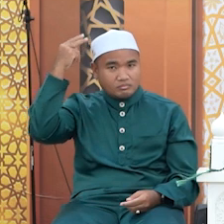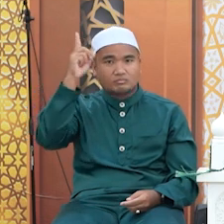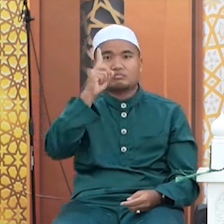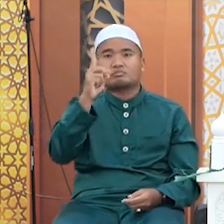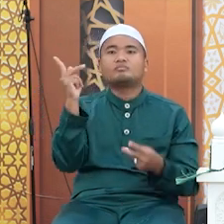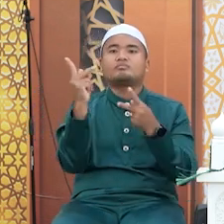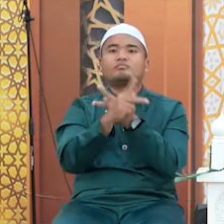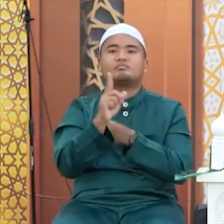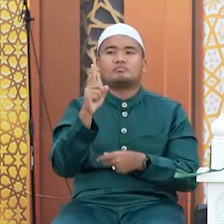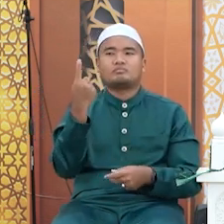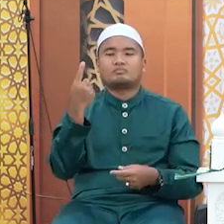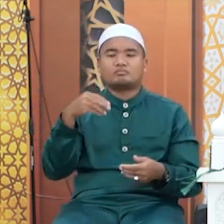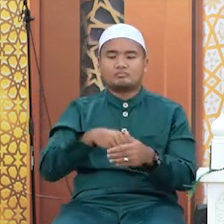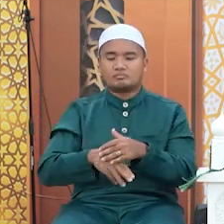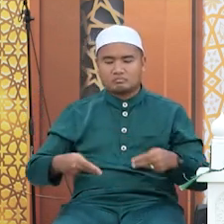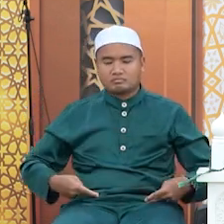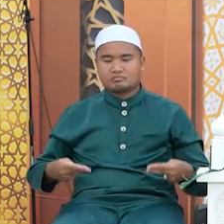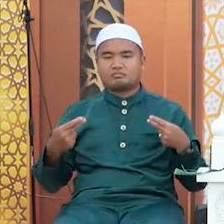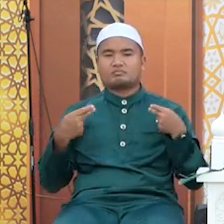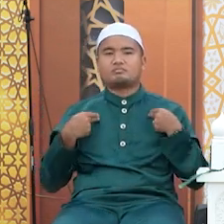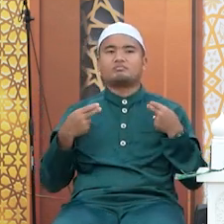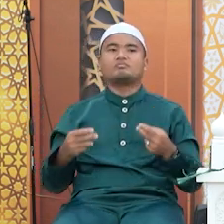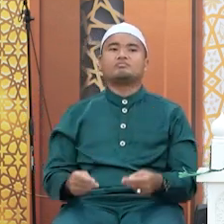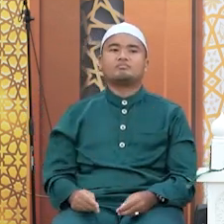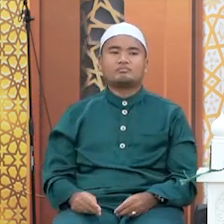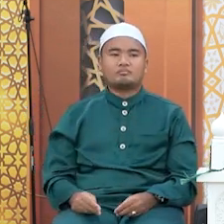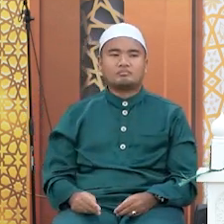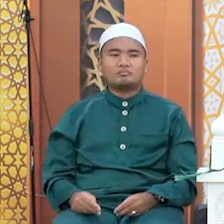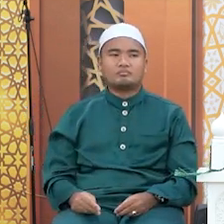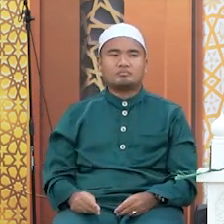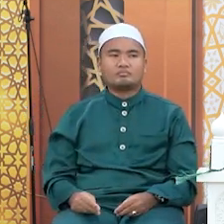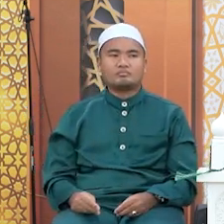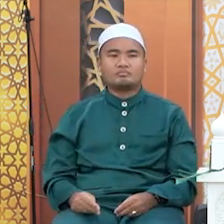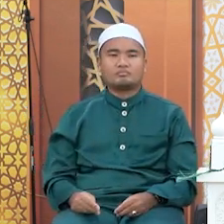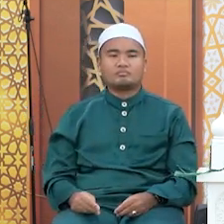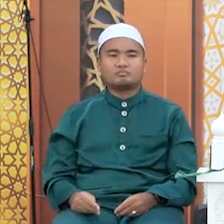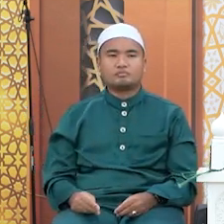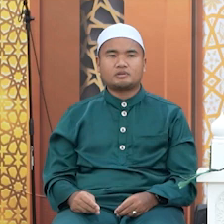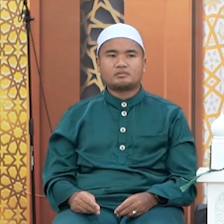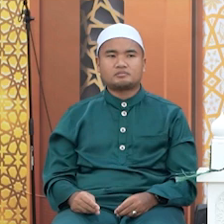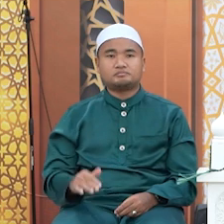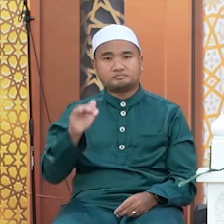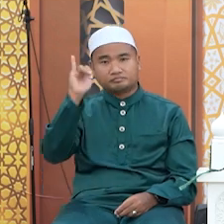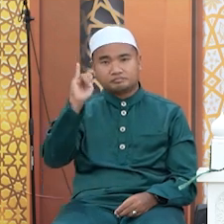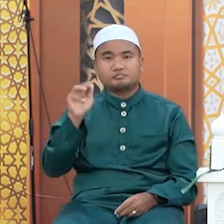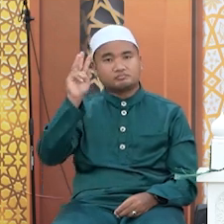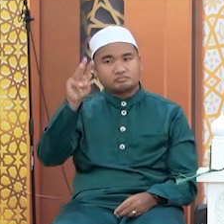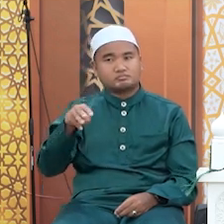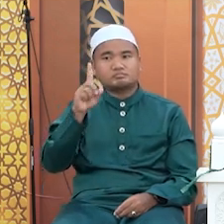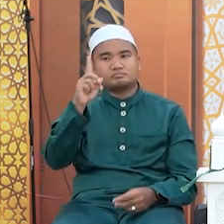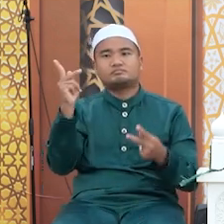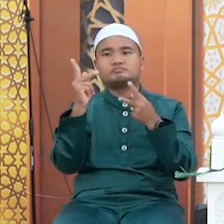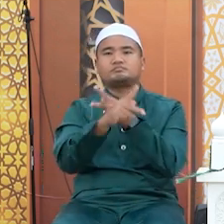Tak apalah kita ada tiga guni duit nak pergi Mekah, ada rezeki, pergilah, bukan nak kata satu. Tapi hak wajibnya sekali